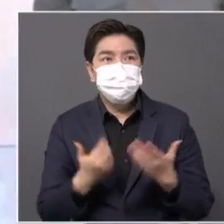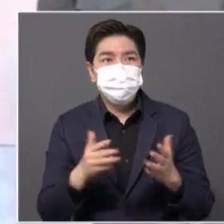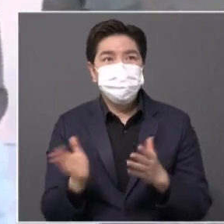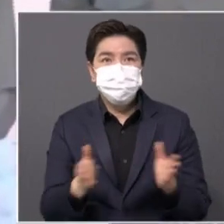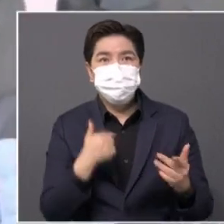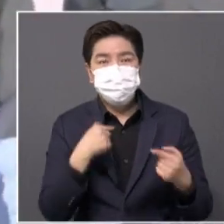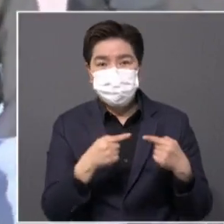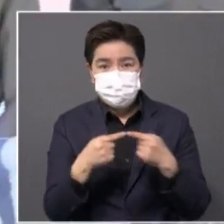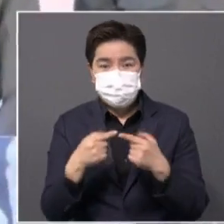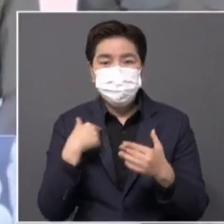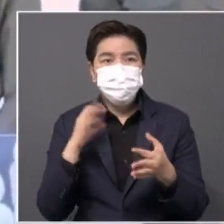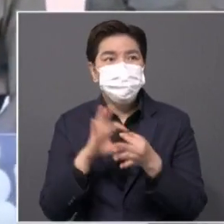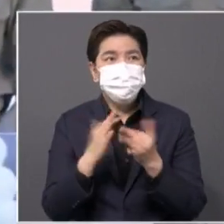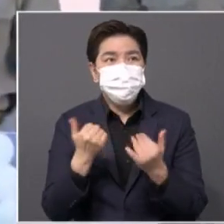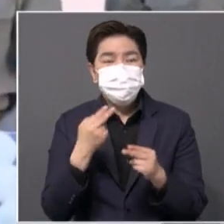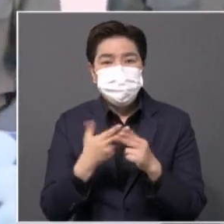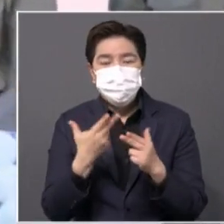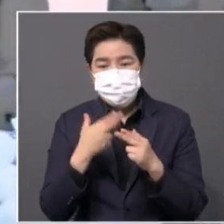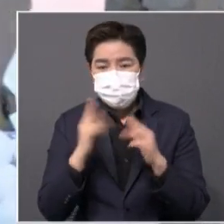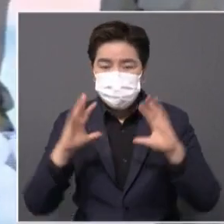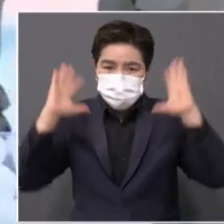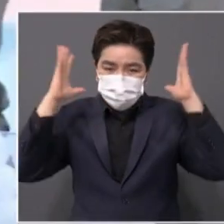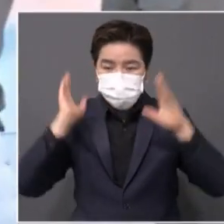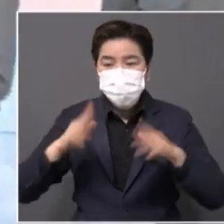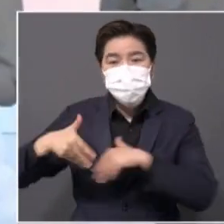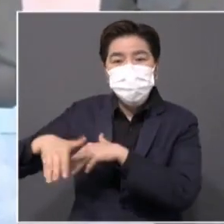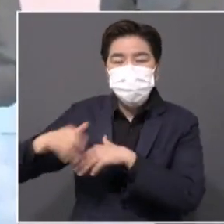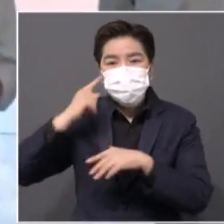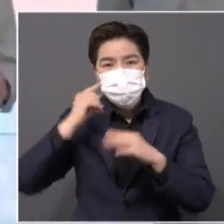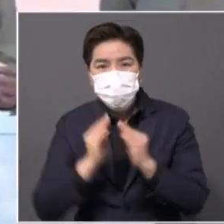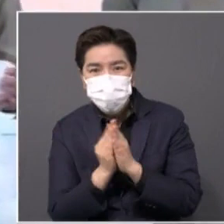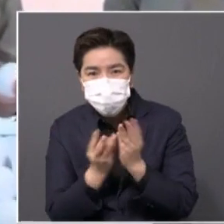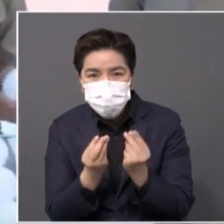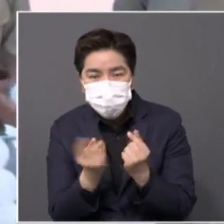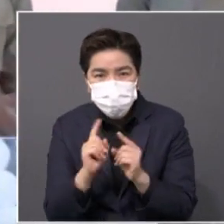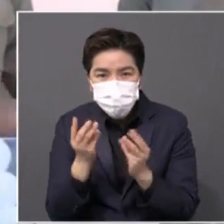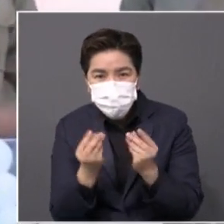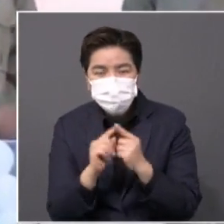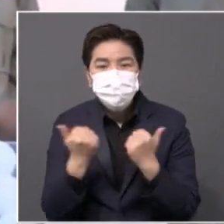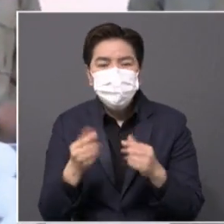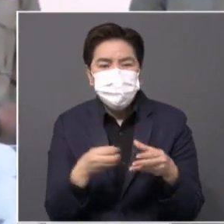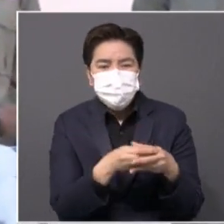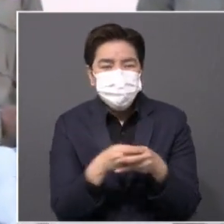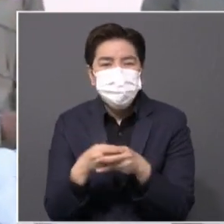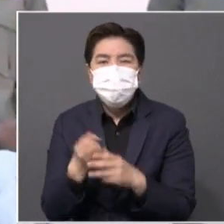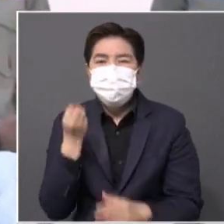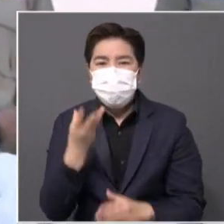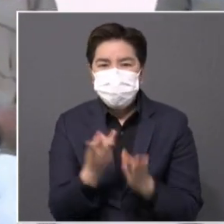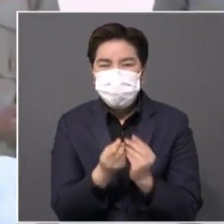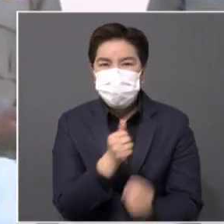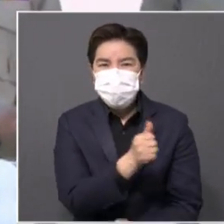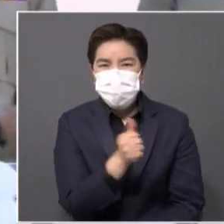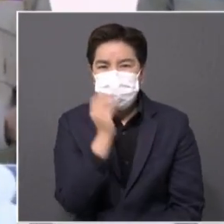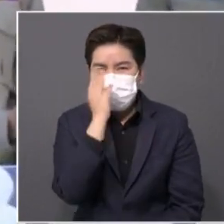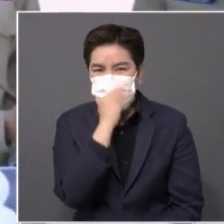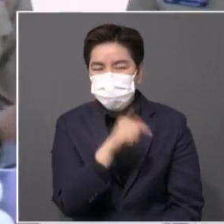มีการที่จะพูดถึงเรื่องของการมีกองเชียร์มาข้างนอกก็ลุ้นกันแหละแต่ว่าส่วนใหญ่เนี่ยพรรคเล็กๆมักจะได้ตัว